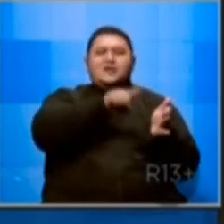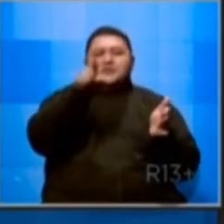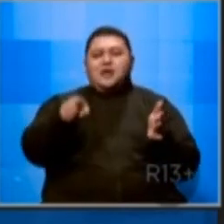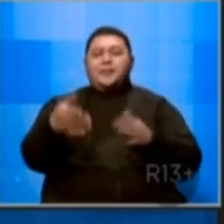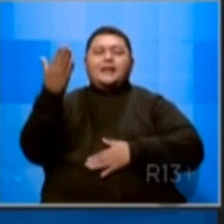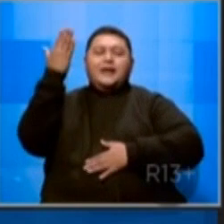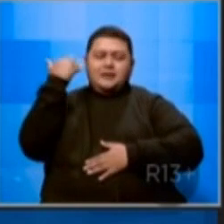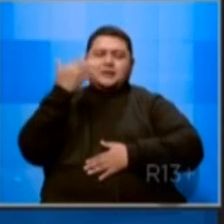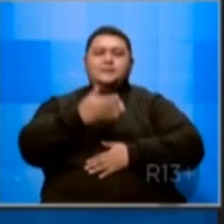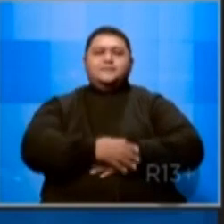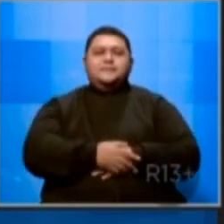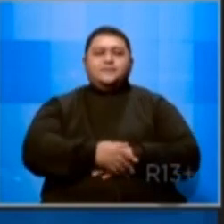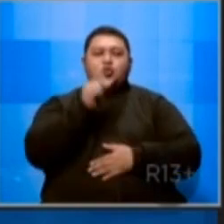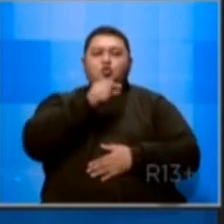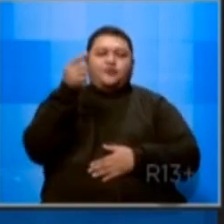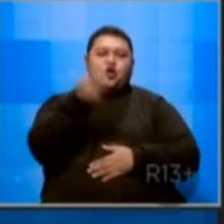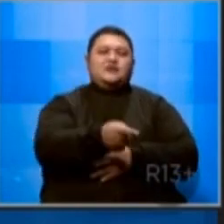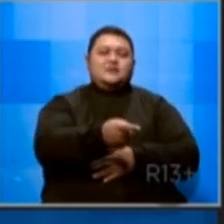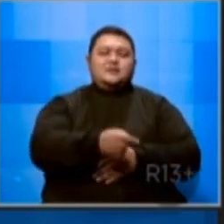pas vonis